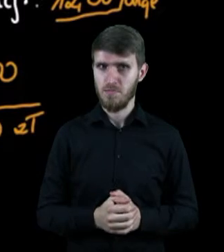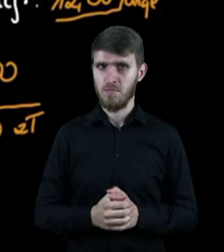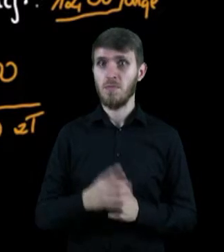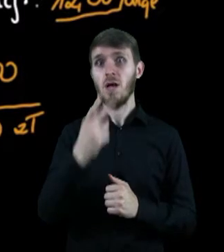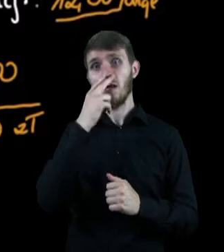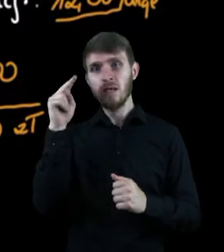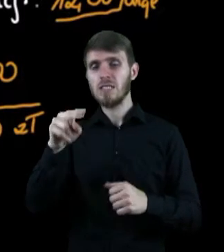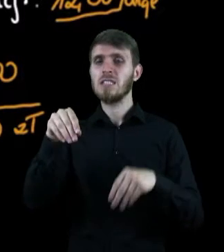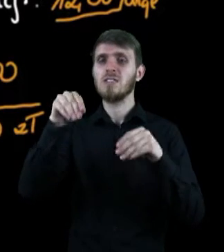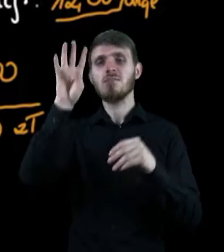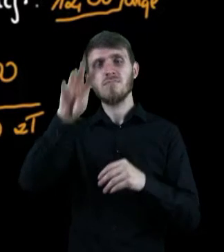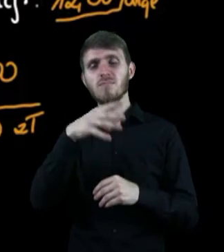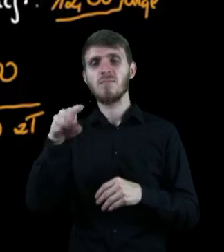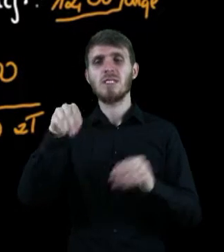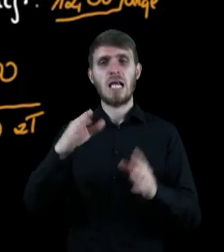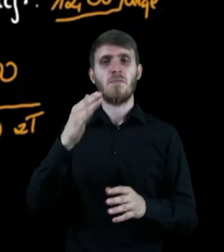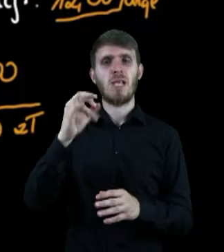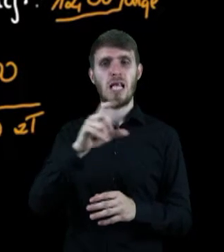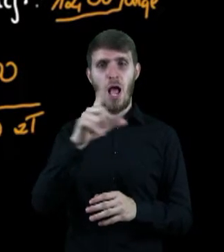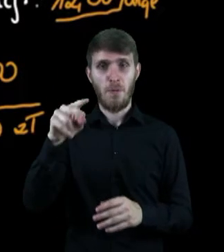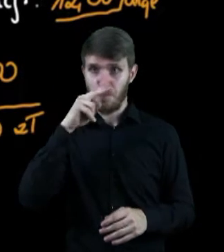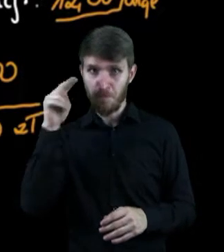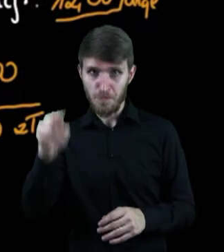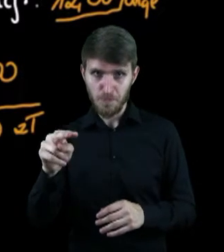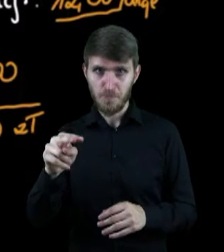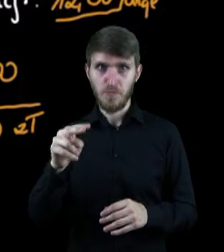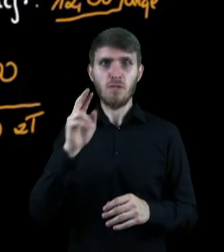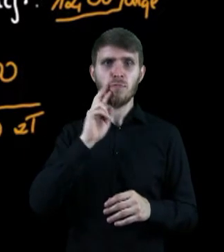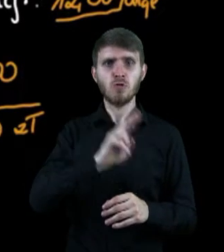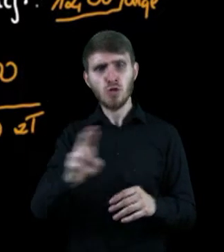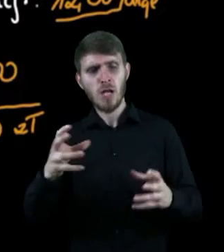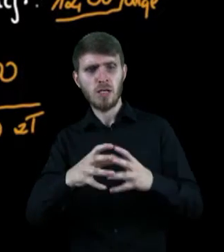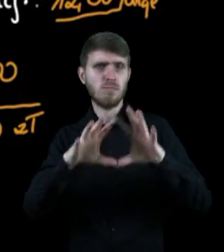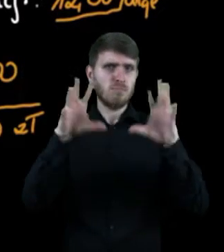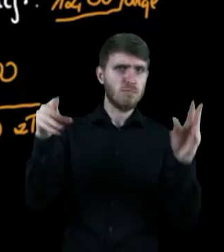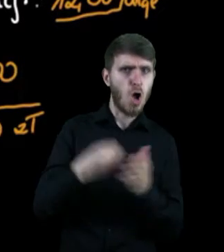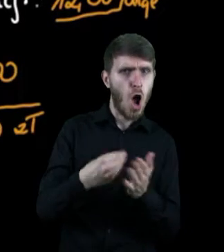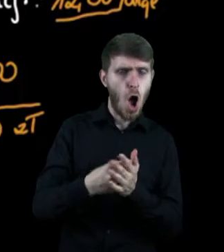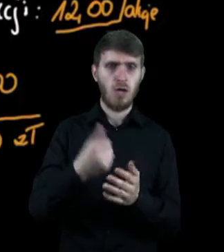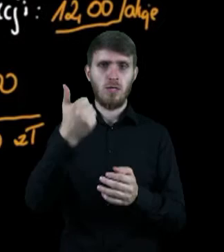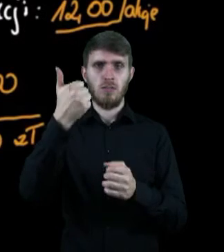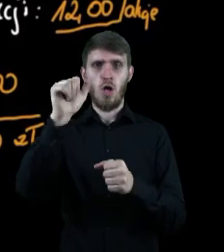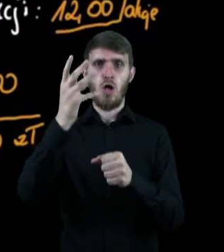wówczas aktywa są warte 220 tysięcy.